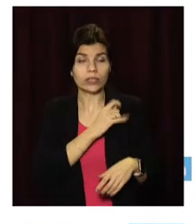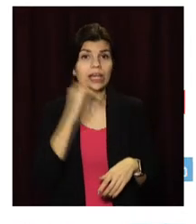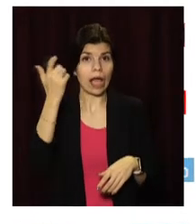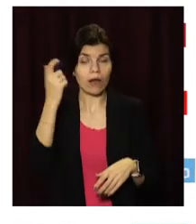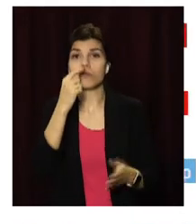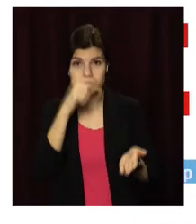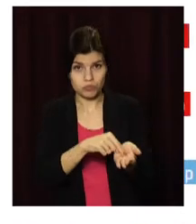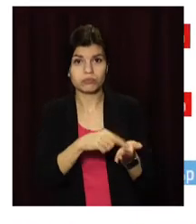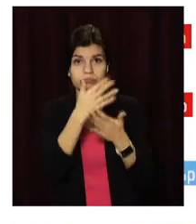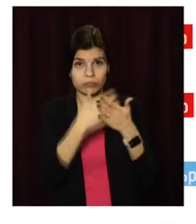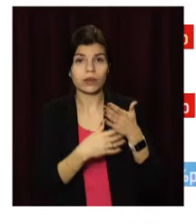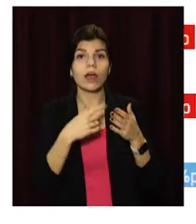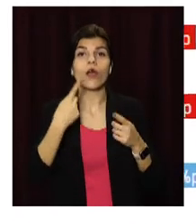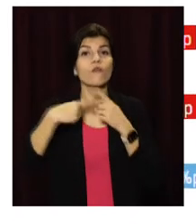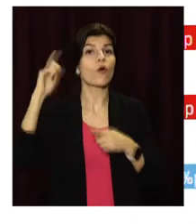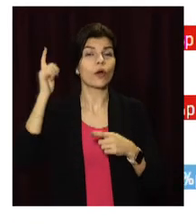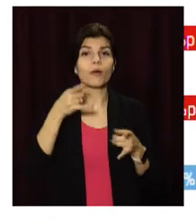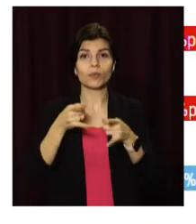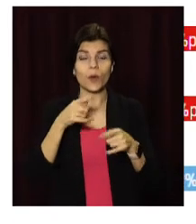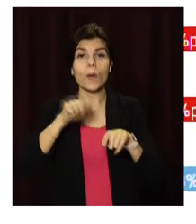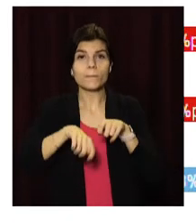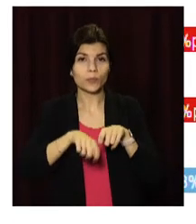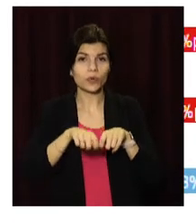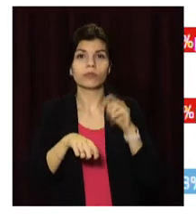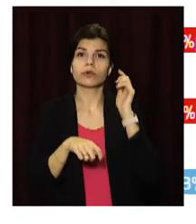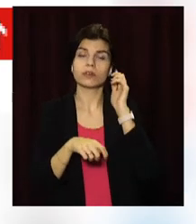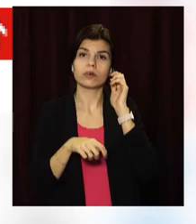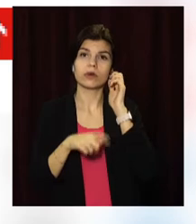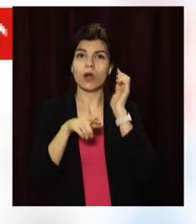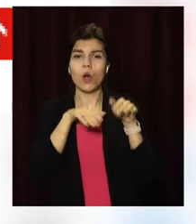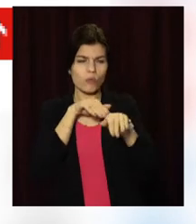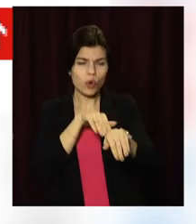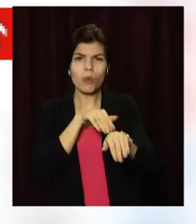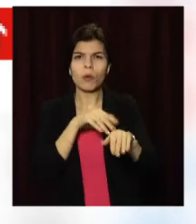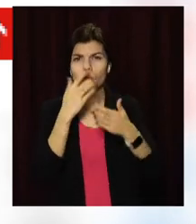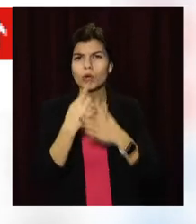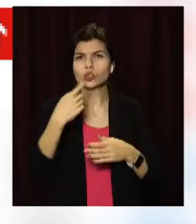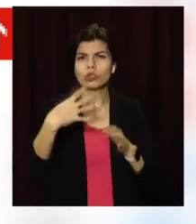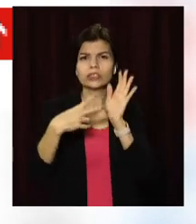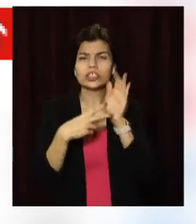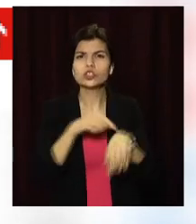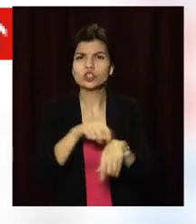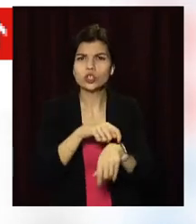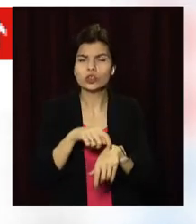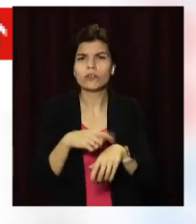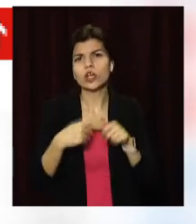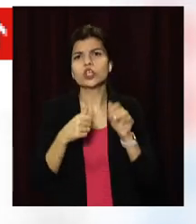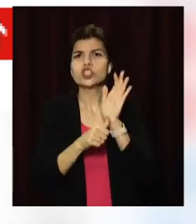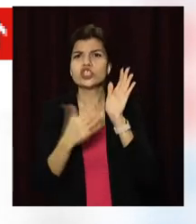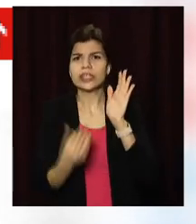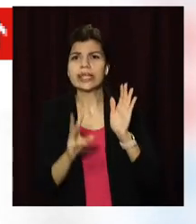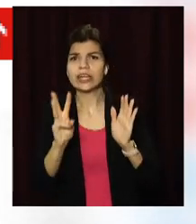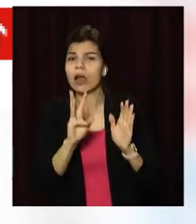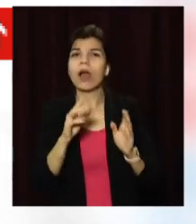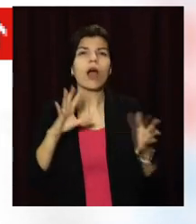також Київ, Одеса та Харків. Торік автомобілісти Дніпра провели в заторах в середньому 147 годин або 6 днів і